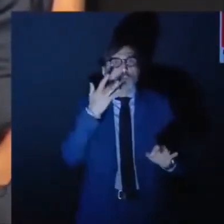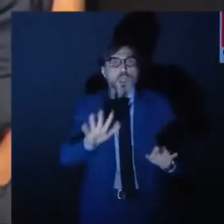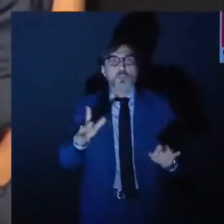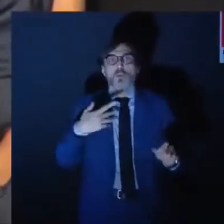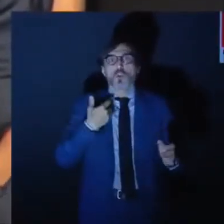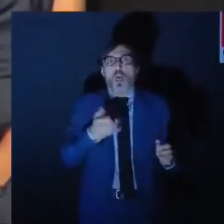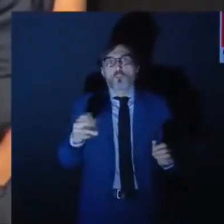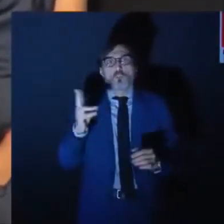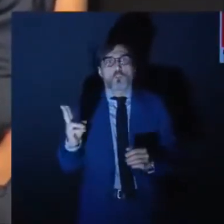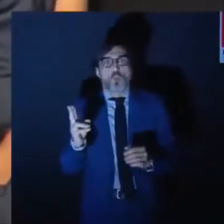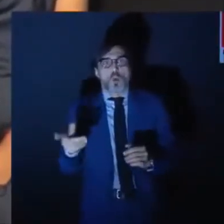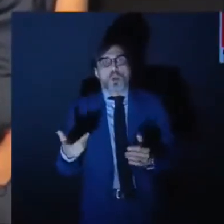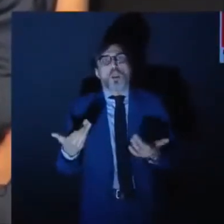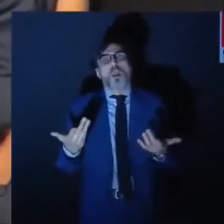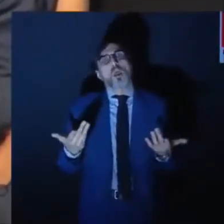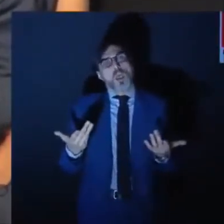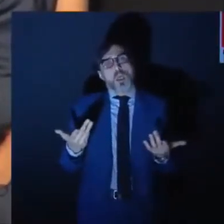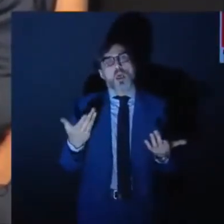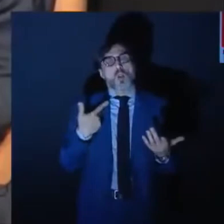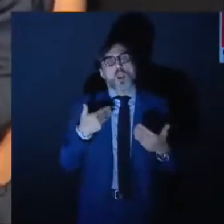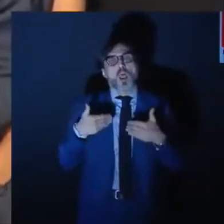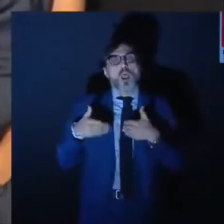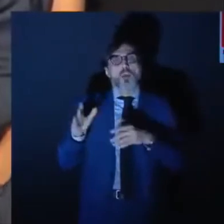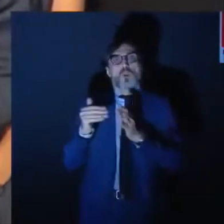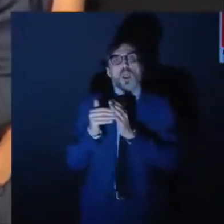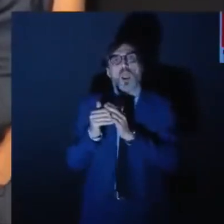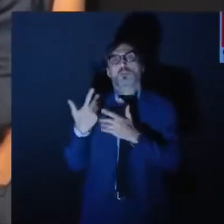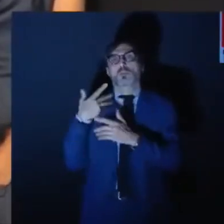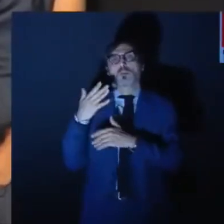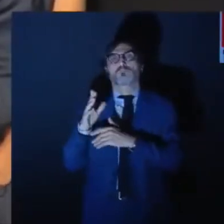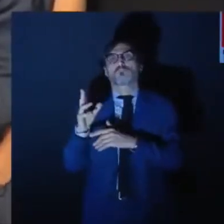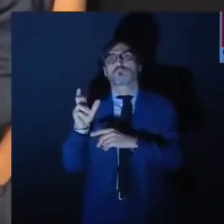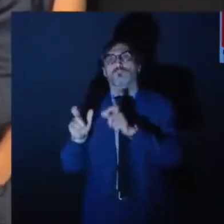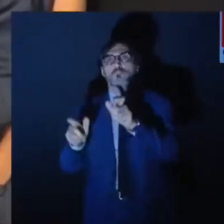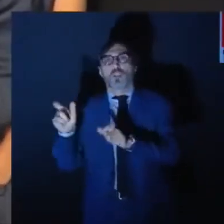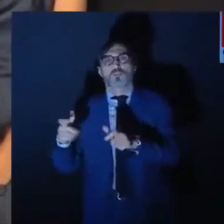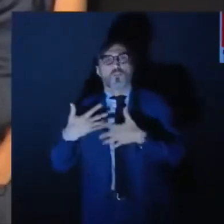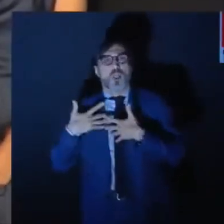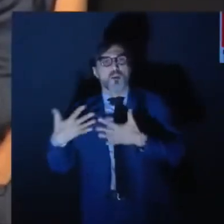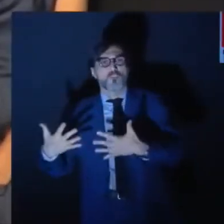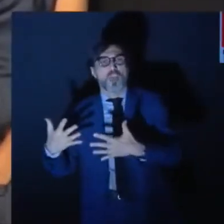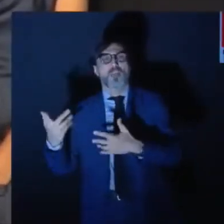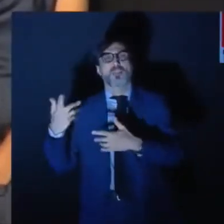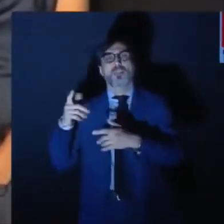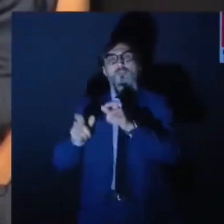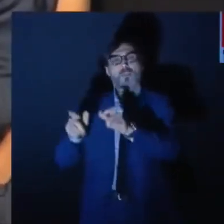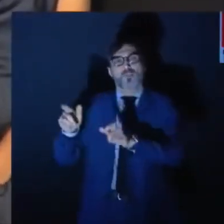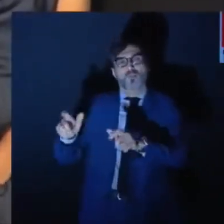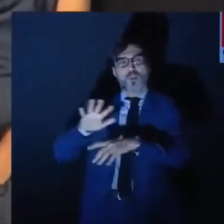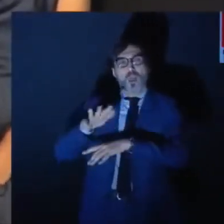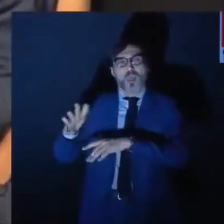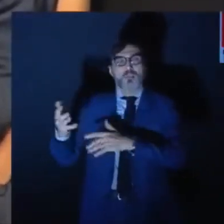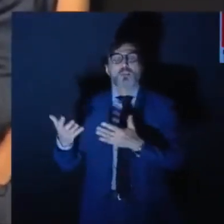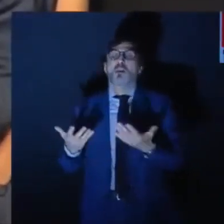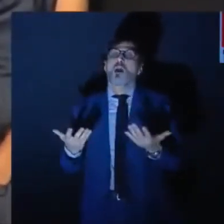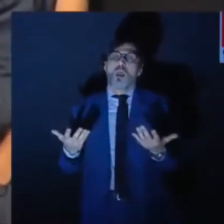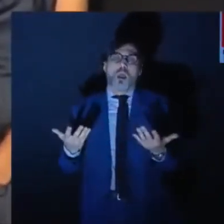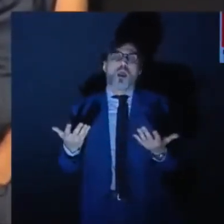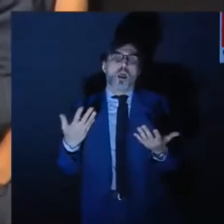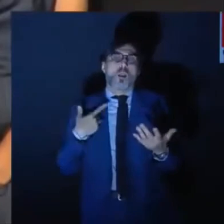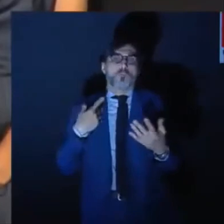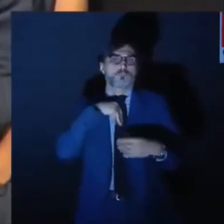perdono la vita e magari lasciano a casa la persona a cui si affezionano e tante altre cose quindi io